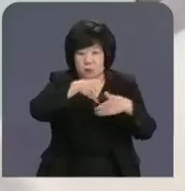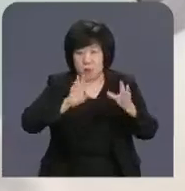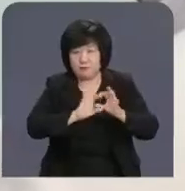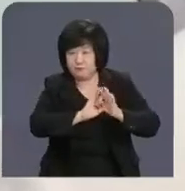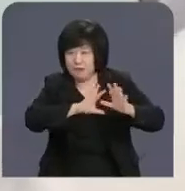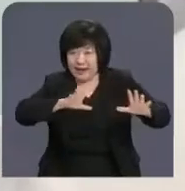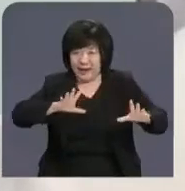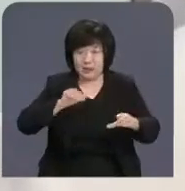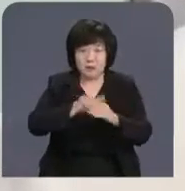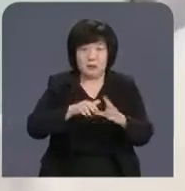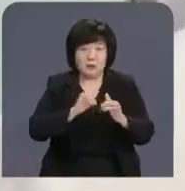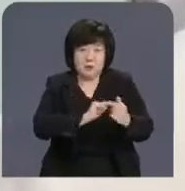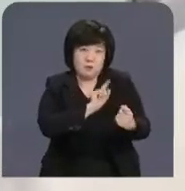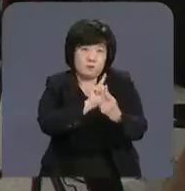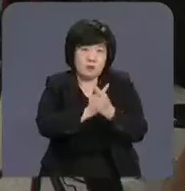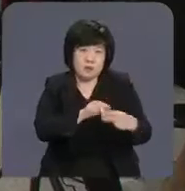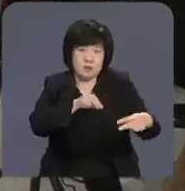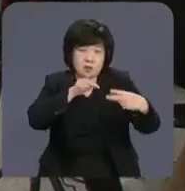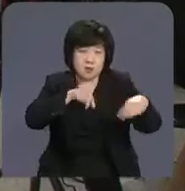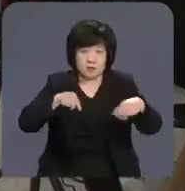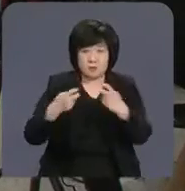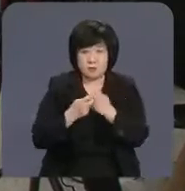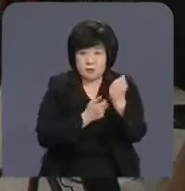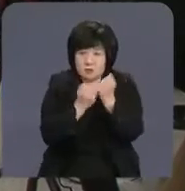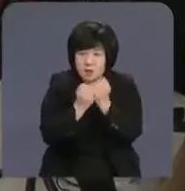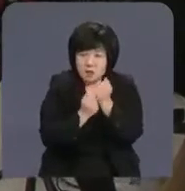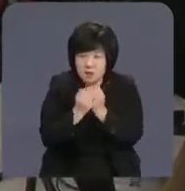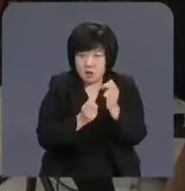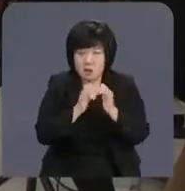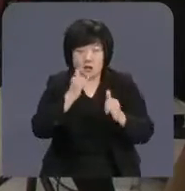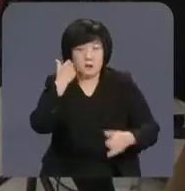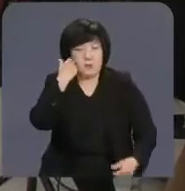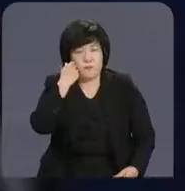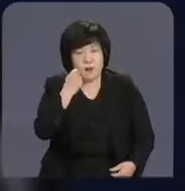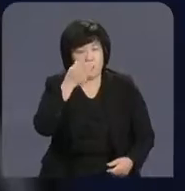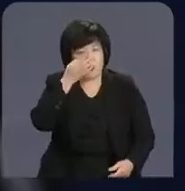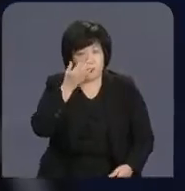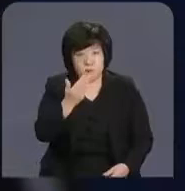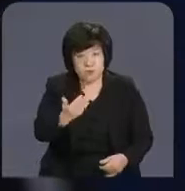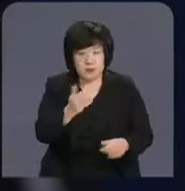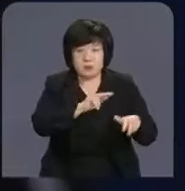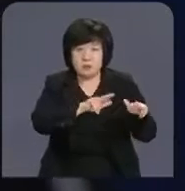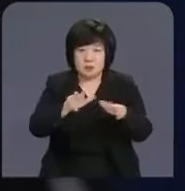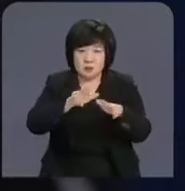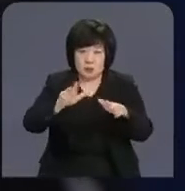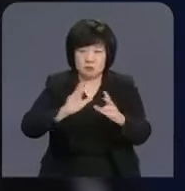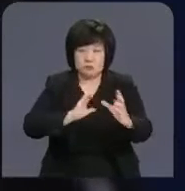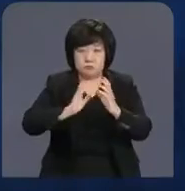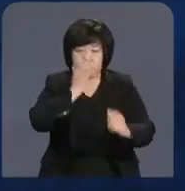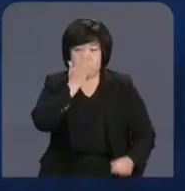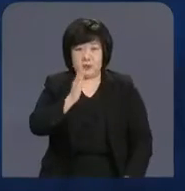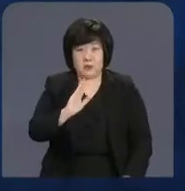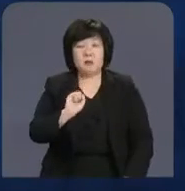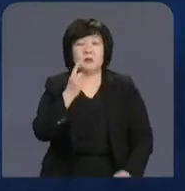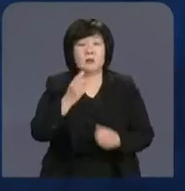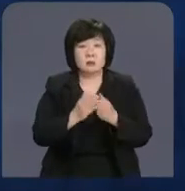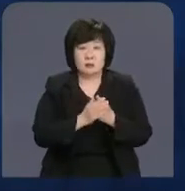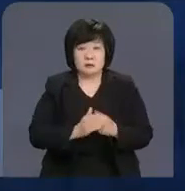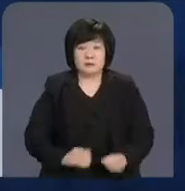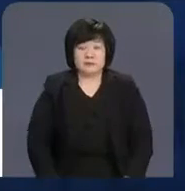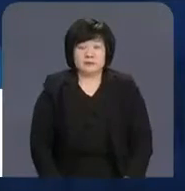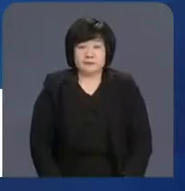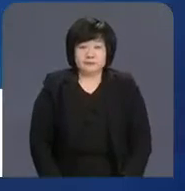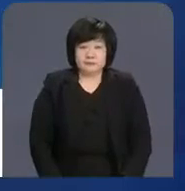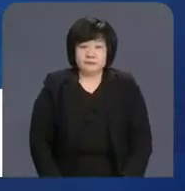만나 정책을 설명하면서 인간적인 매력을 보이며 실시간으로 소통도 할 수 있기 때문입니다.